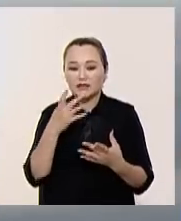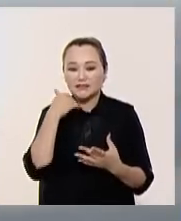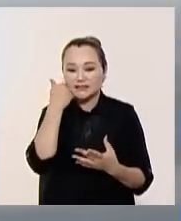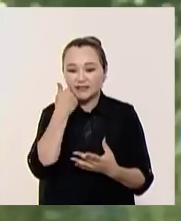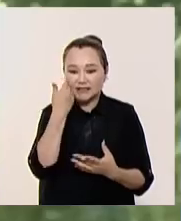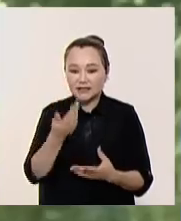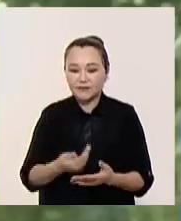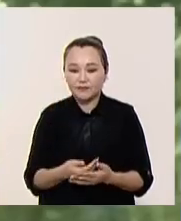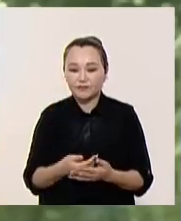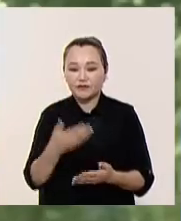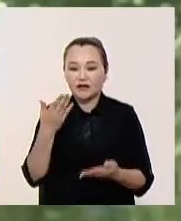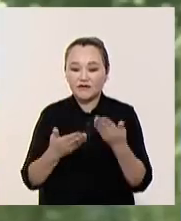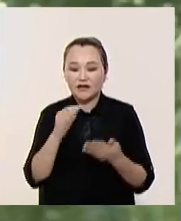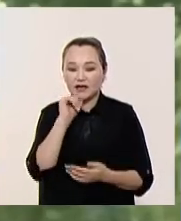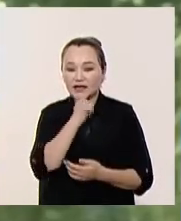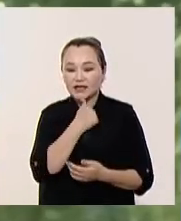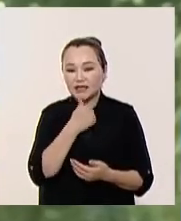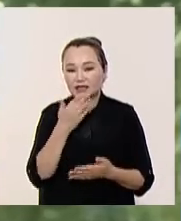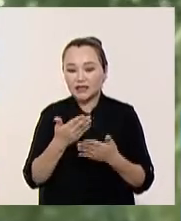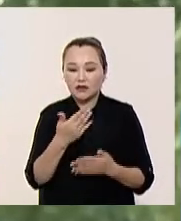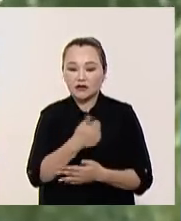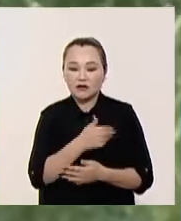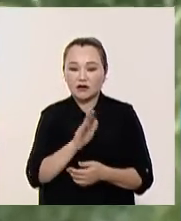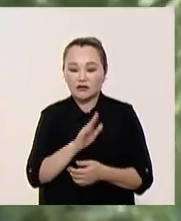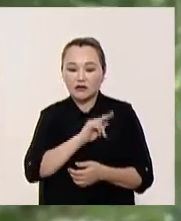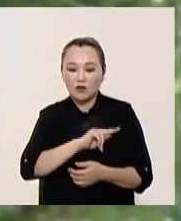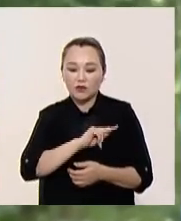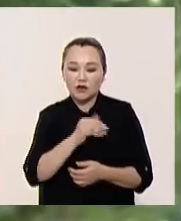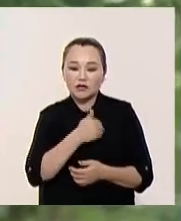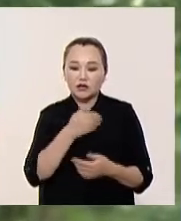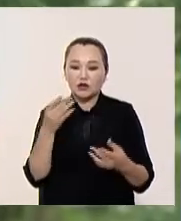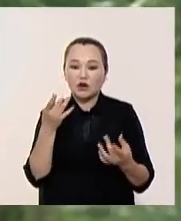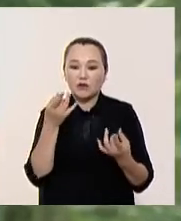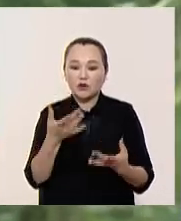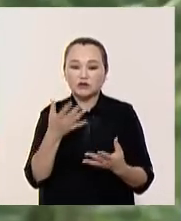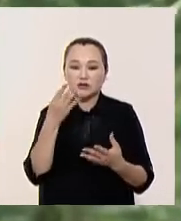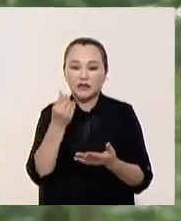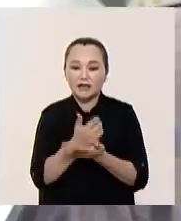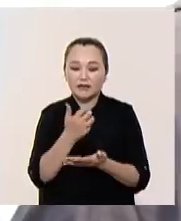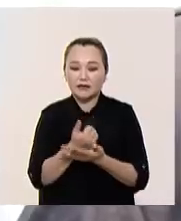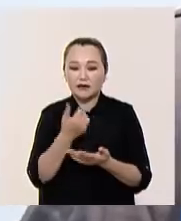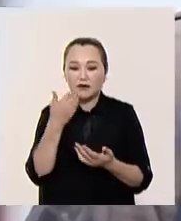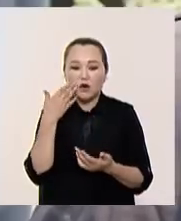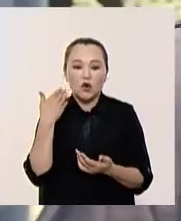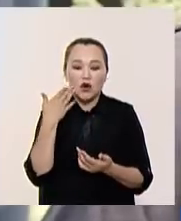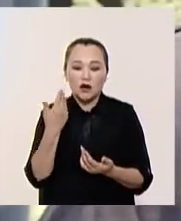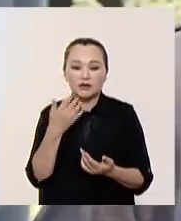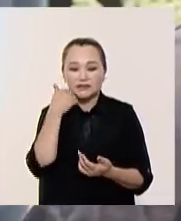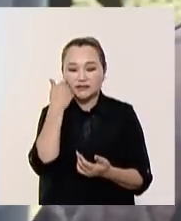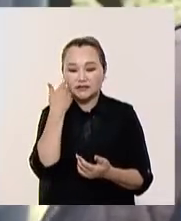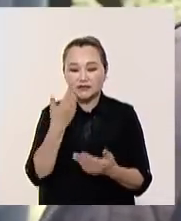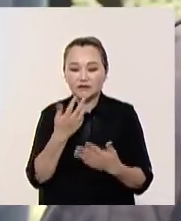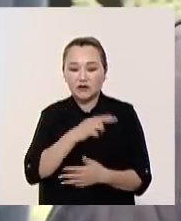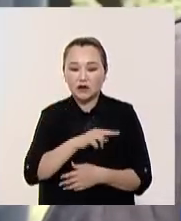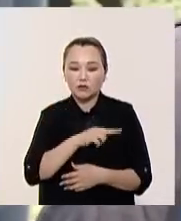стыдно. Наверное, ленятся там, не хотят работать, хотят легкие деньги, легкий заработок. Стесняются, я думаю,